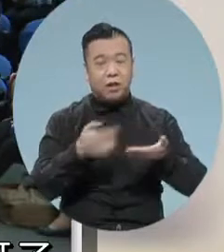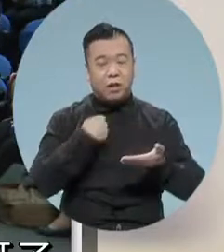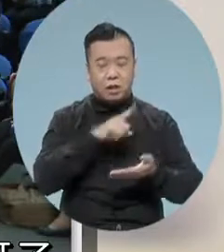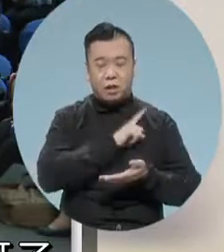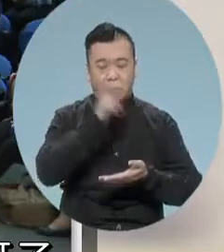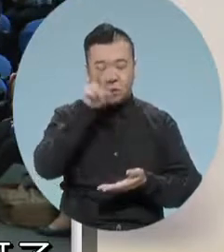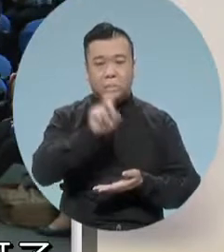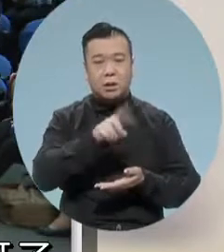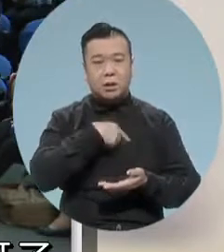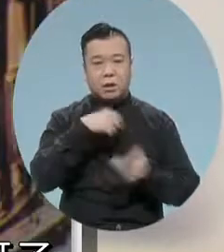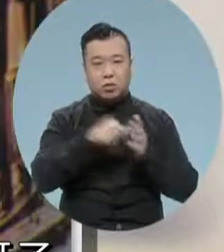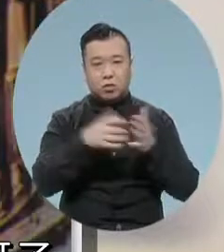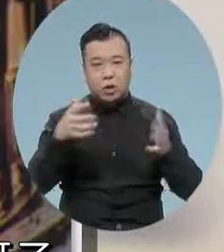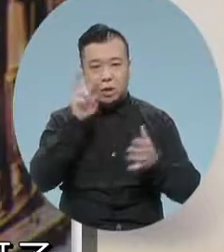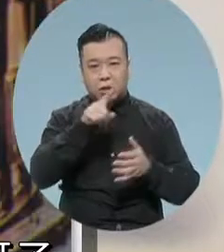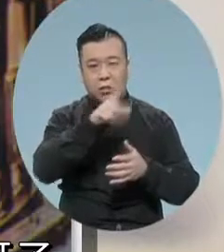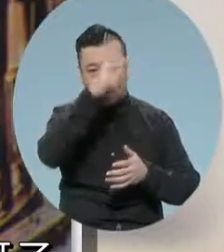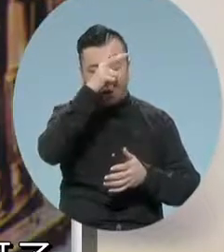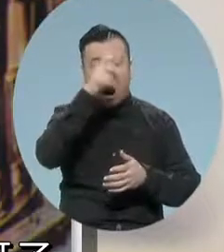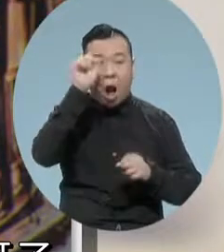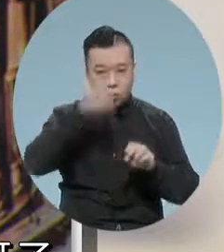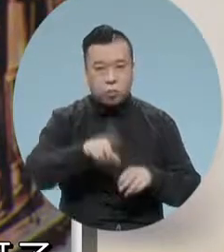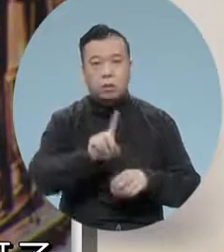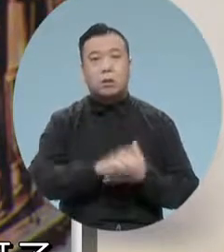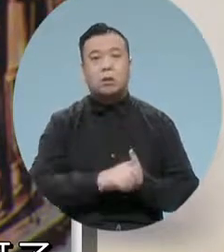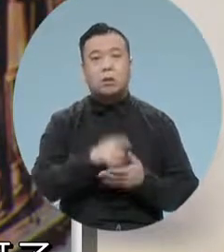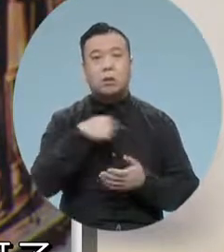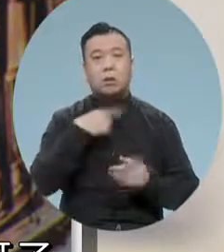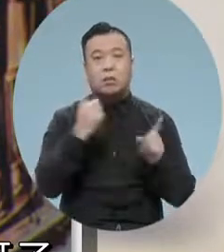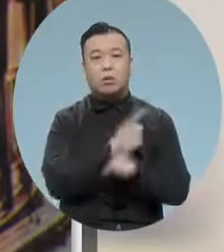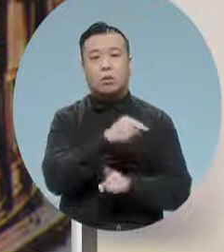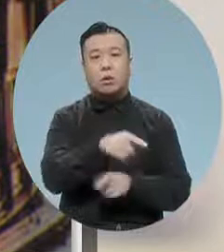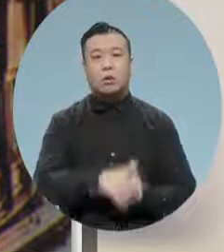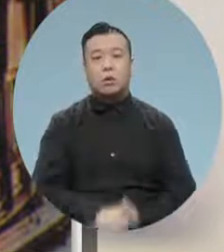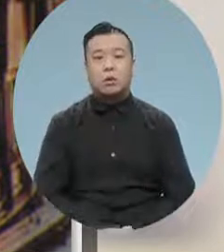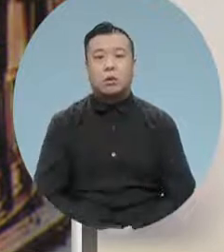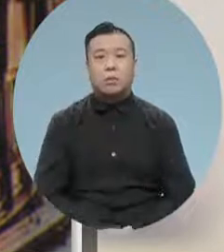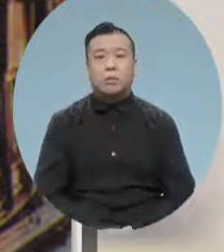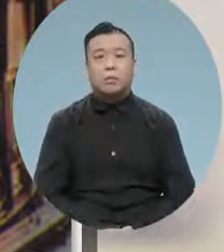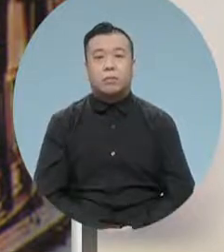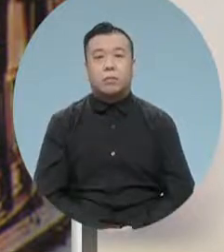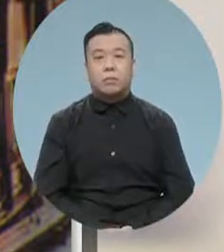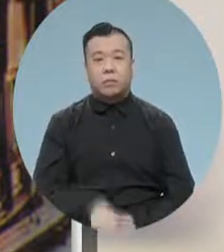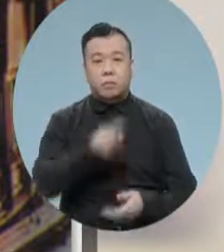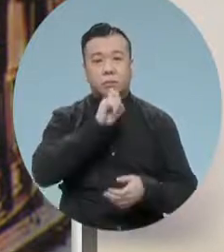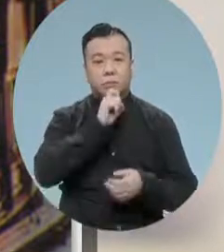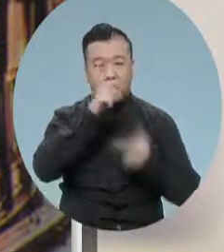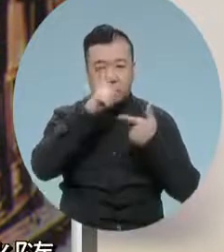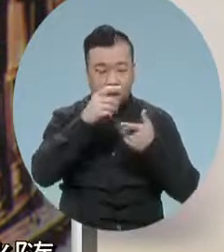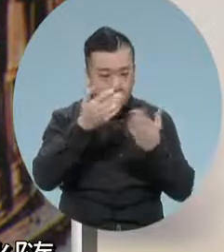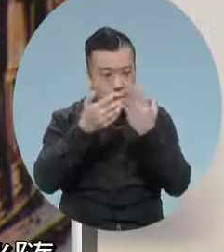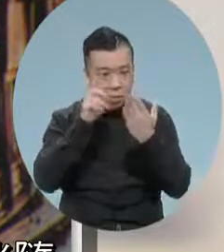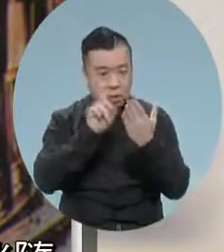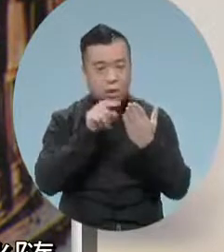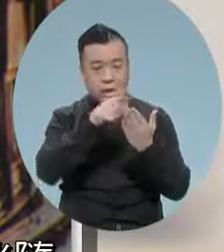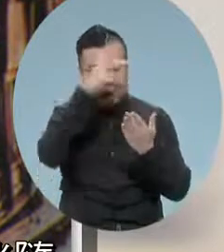啦。最大當然係見到我哋政府終於都係換班子啦嚇。咁亦都當然係有張相已經出嚟咧，就我